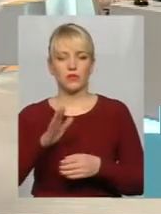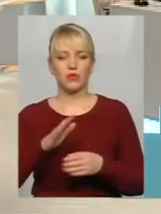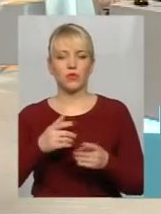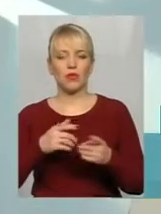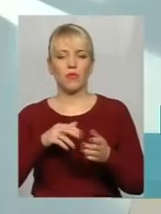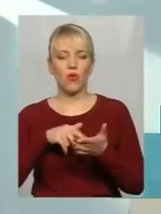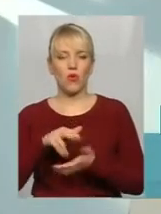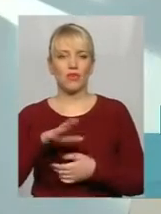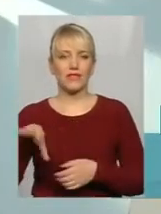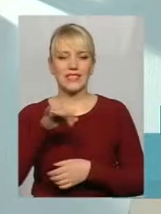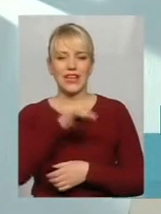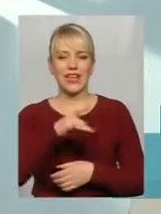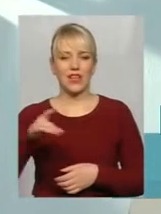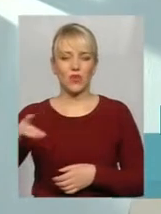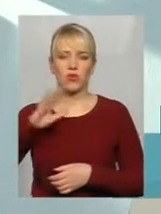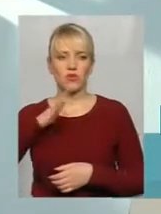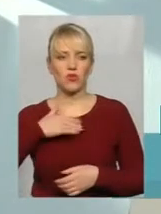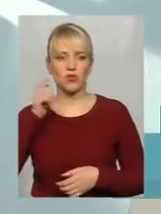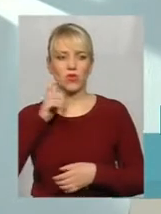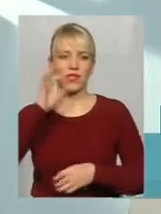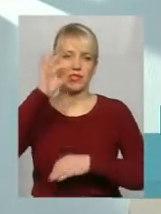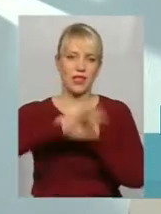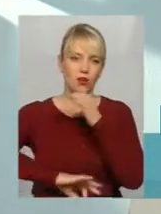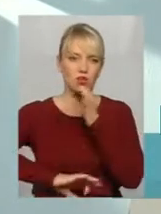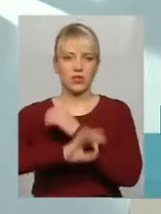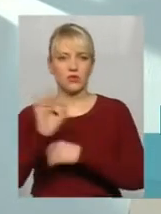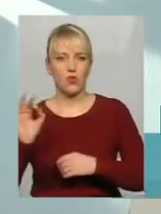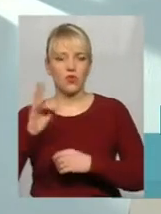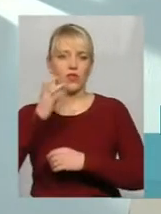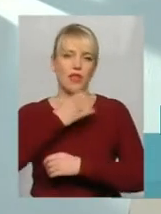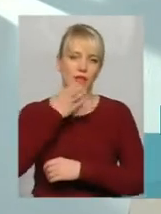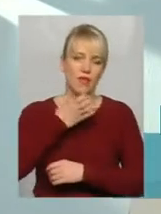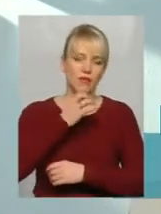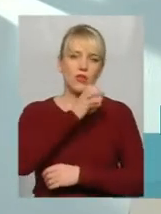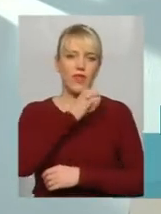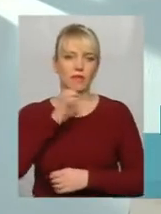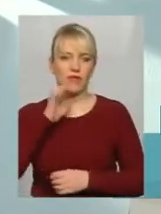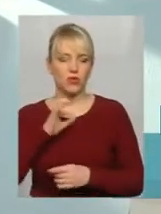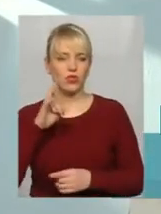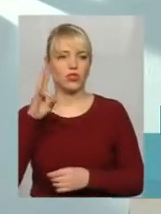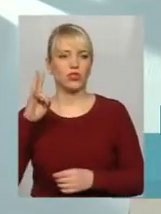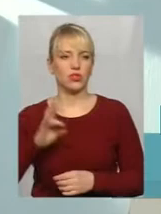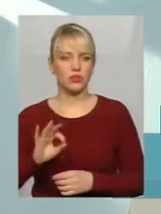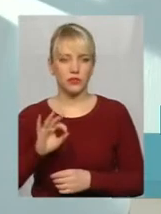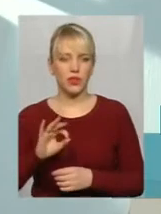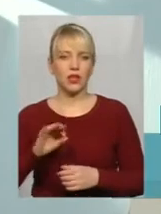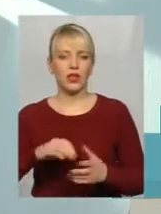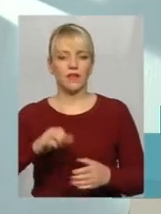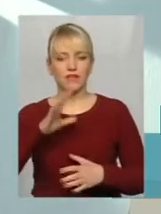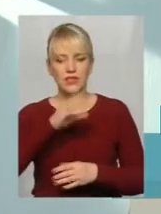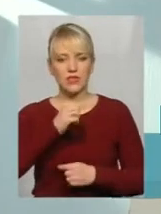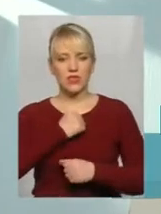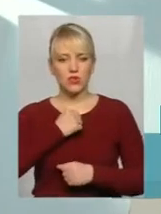нашої України. На заході, на сході, на півдні, на півночі, але